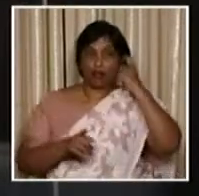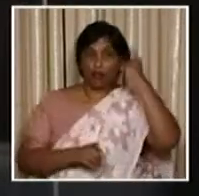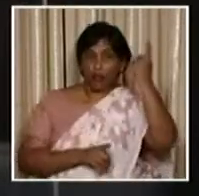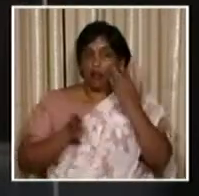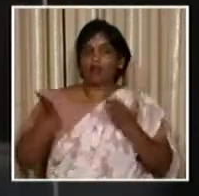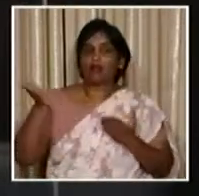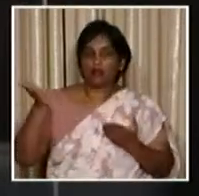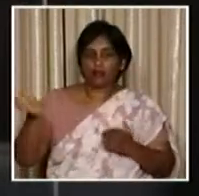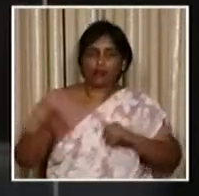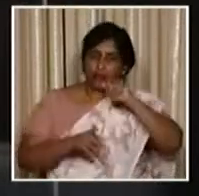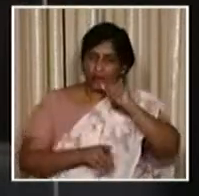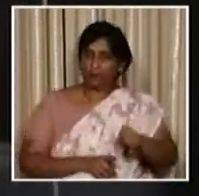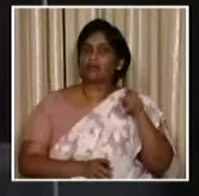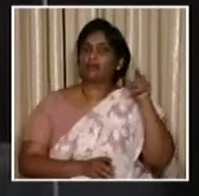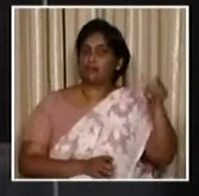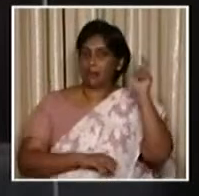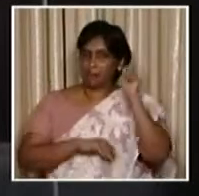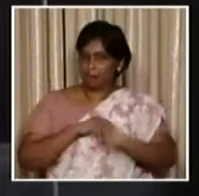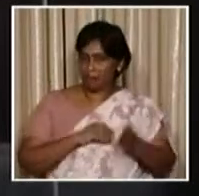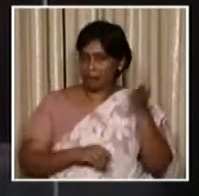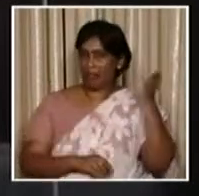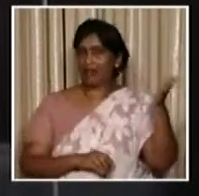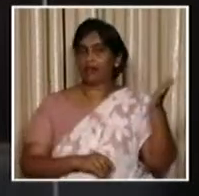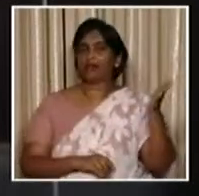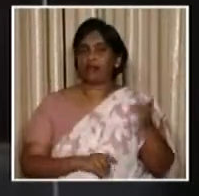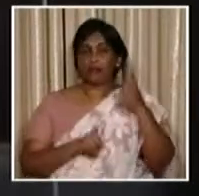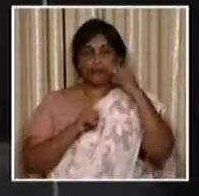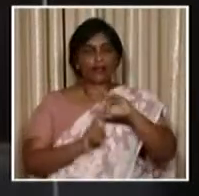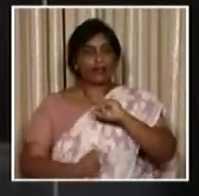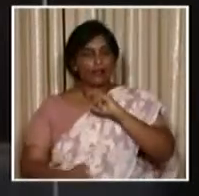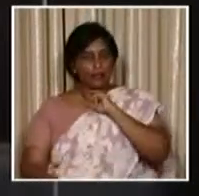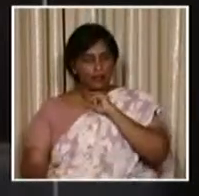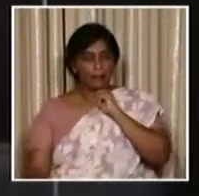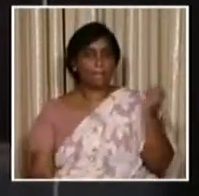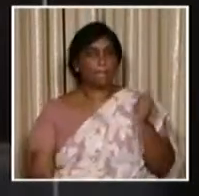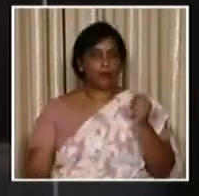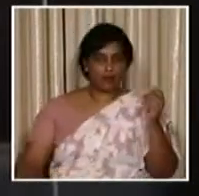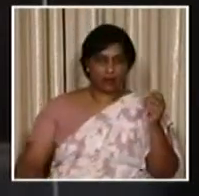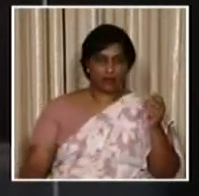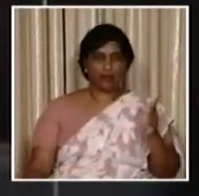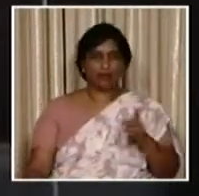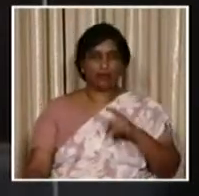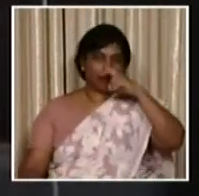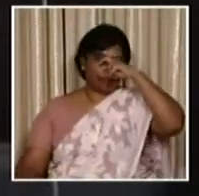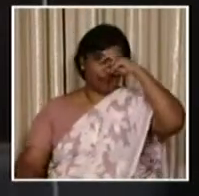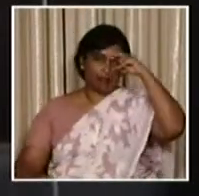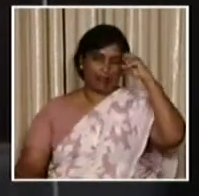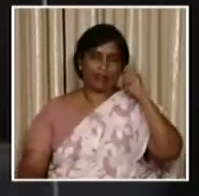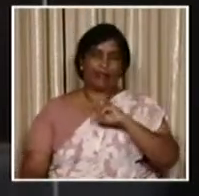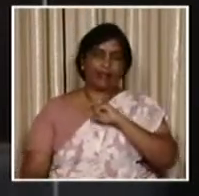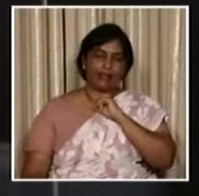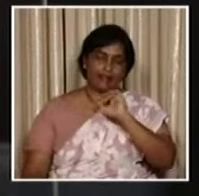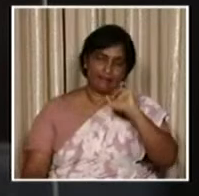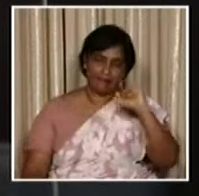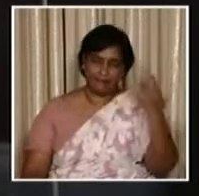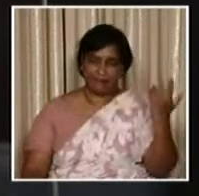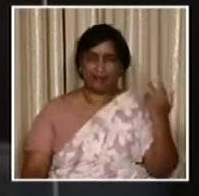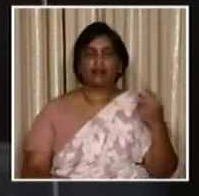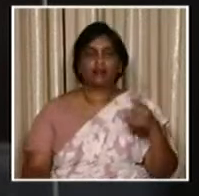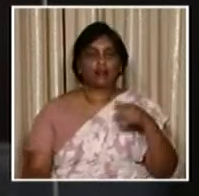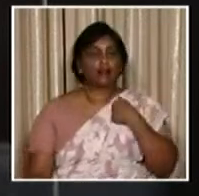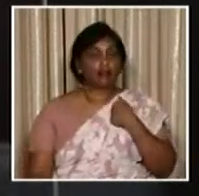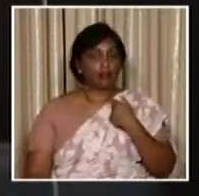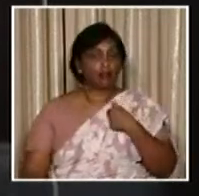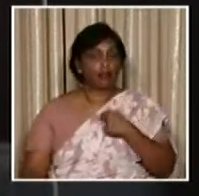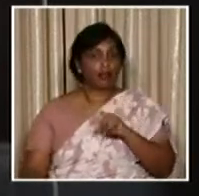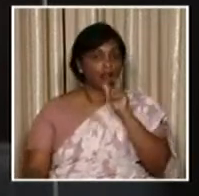මහමොළකාරයා අනිවාර්යෙන් මහමොළකාරයා. ඒකන්ද තමයි මේ කෑ ගහන්න බැහැ වෙලා. නිකන් දාඩිය දාගෙන බොරුවට ගිරිය කඩා ගත්තට